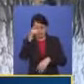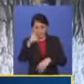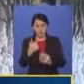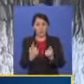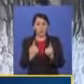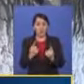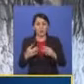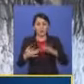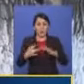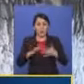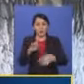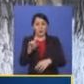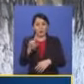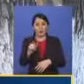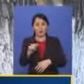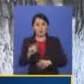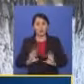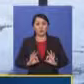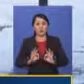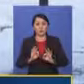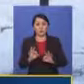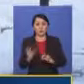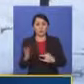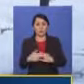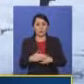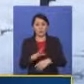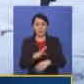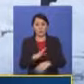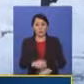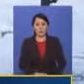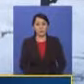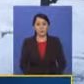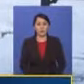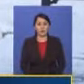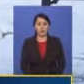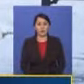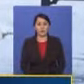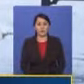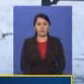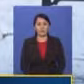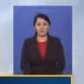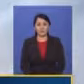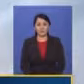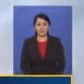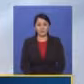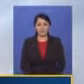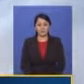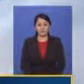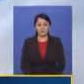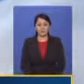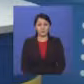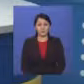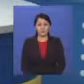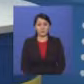интернет ресурстарда 100-ден аса хабарландыру бұғатталды. Облыстық полиция департаменті баспасөз қызметінің көмегімен әзірлеген Аманжон